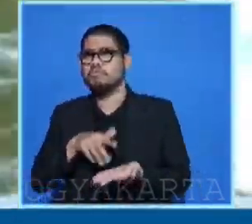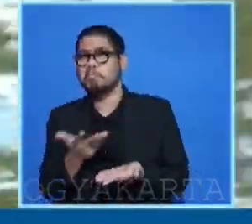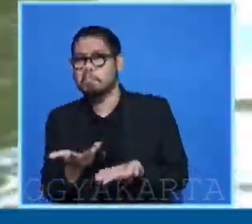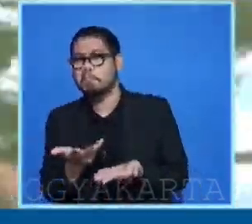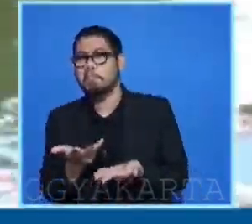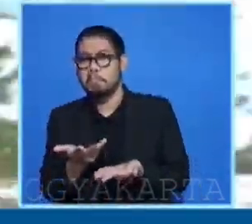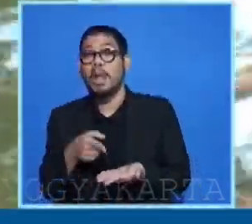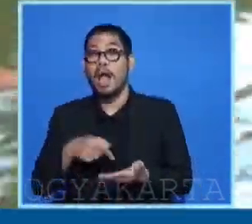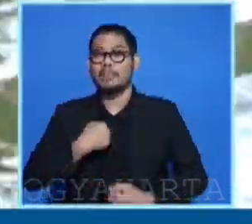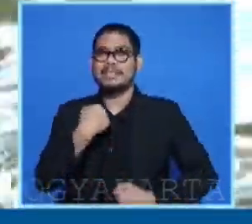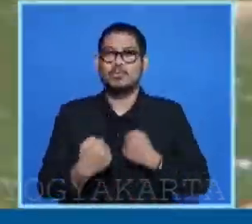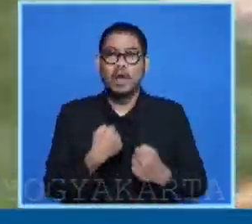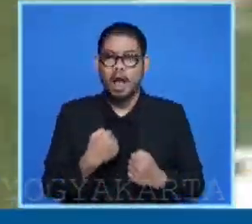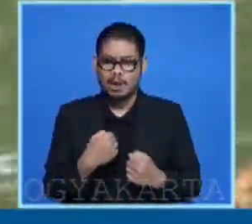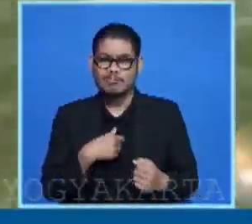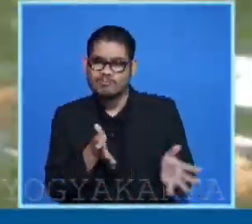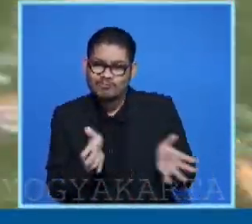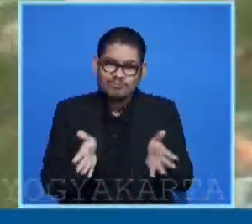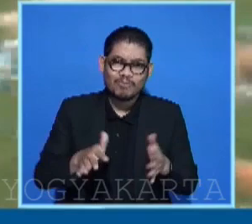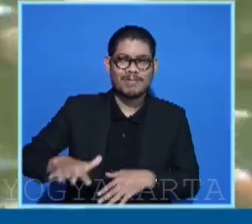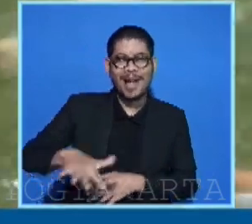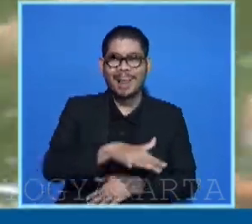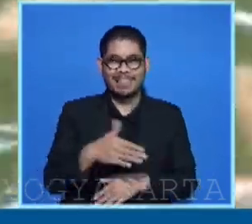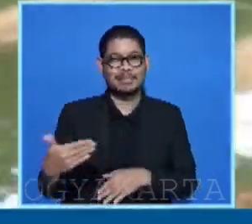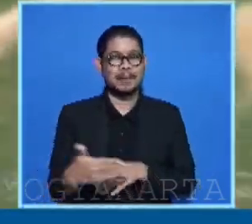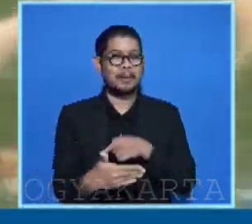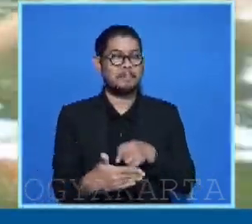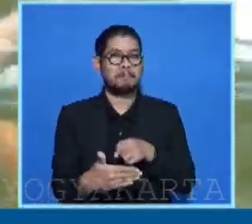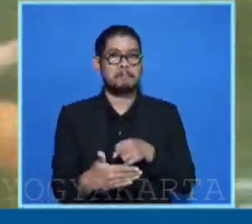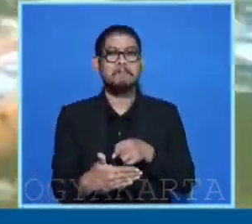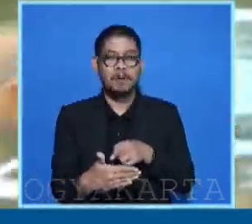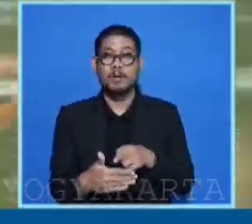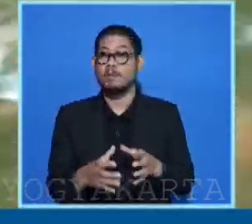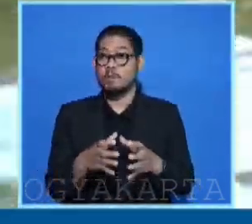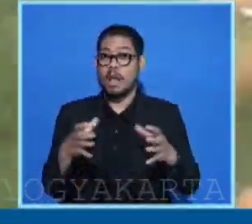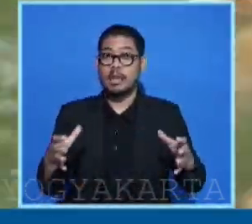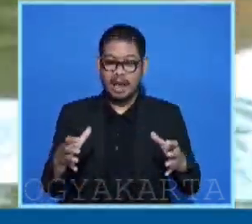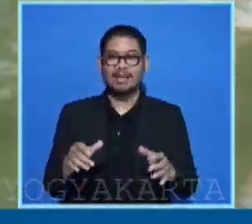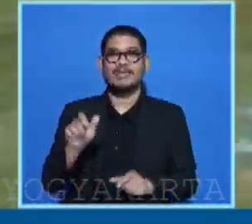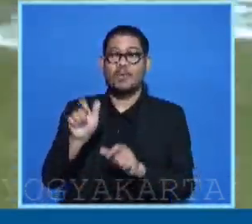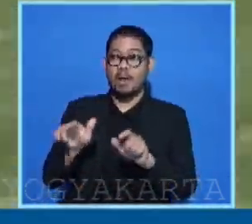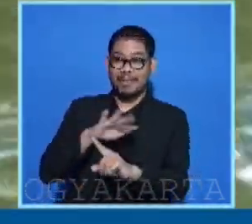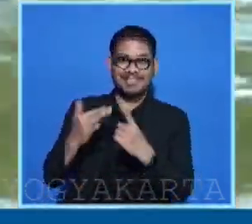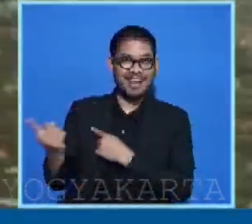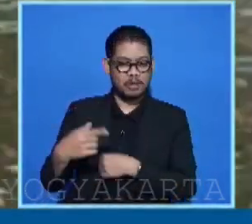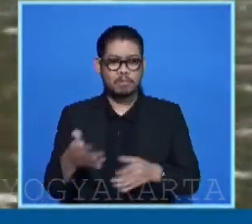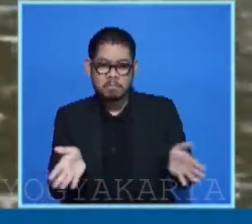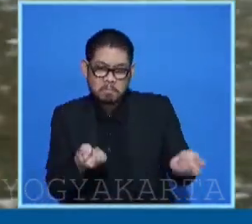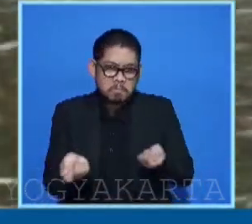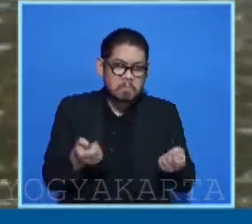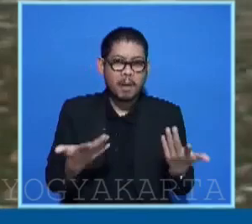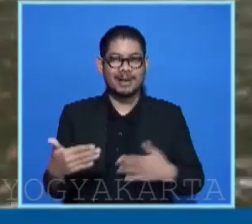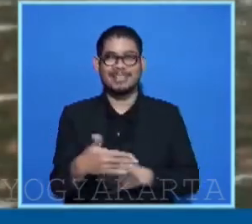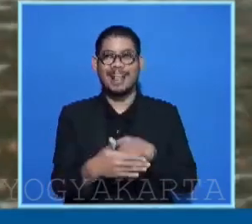nila. Kataing warga masyarakat ingkang sami nindakaken usaha budidaya ulam jalaran lalatan menika sugih sumber